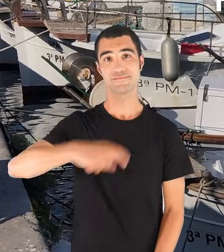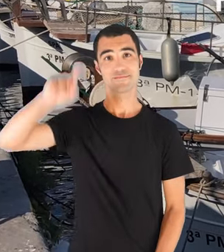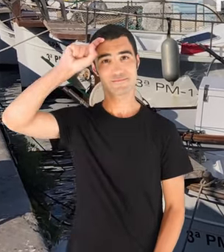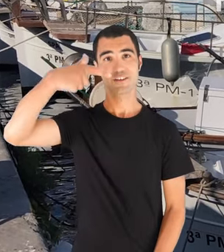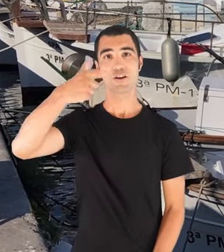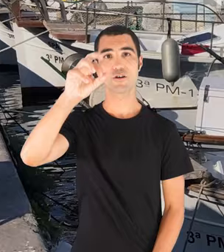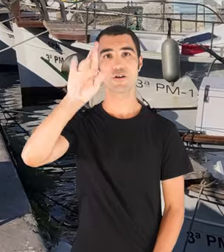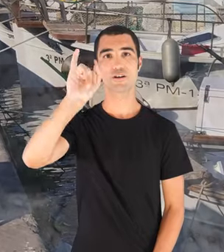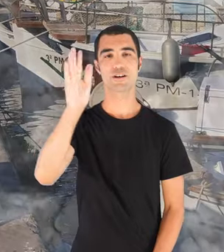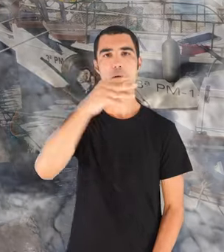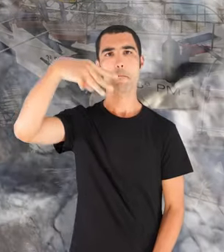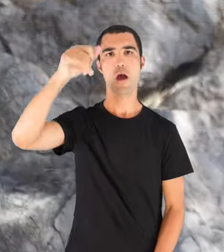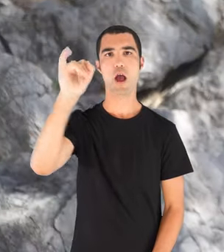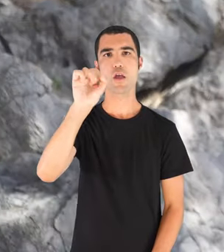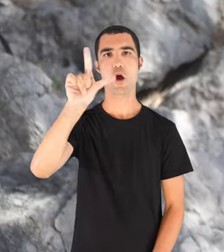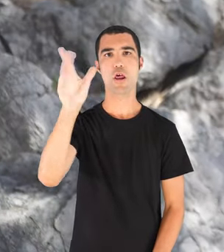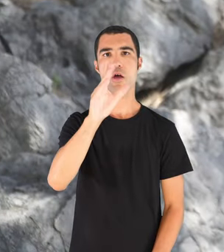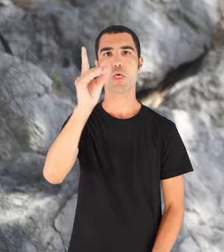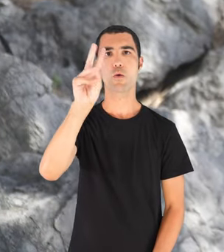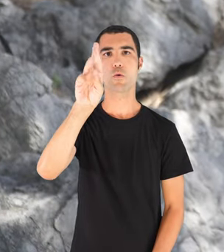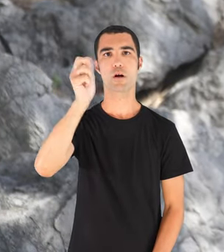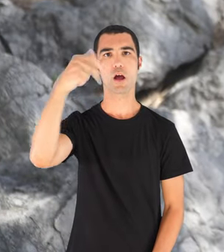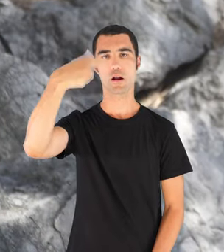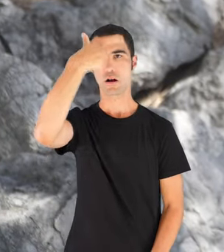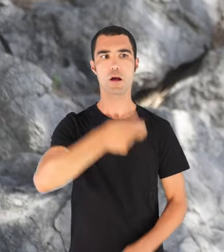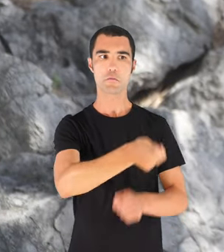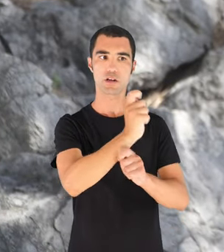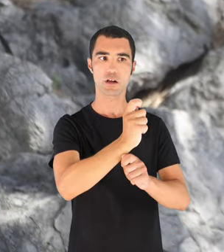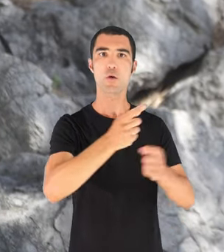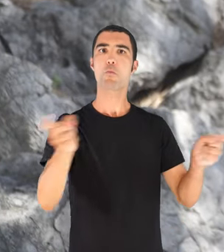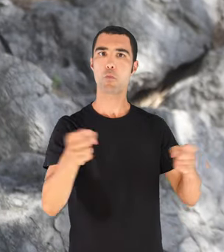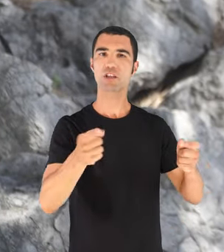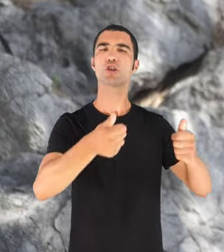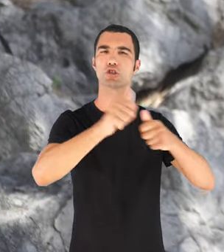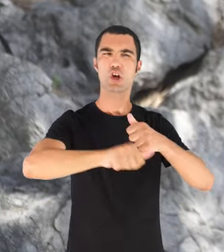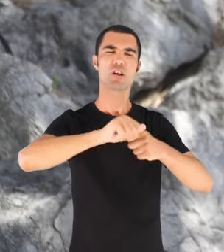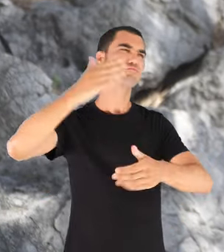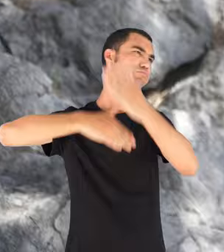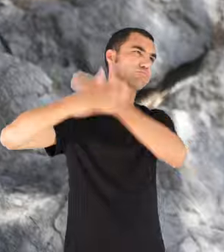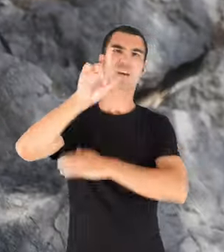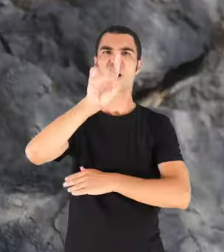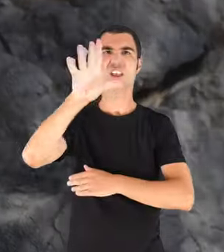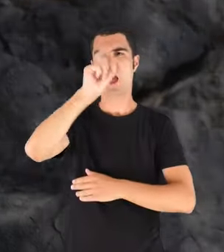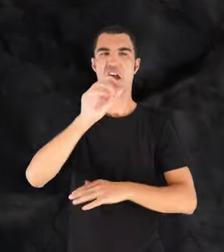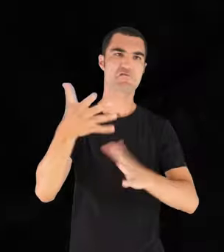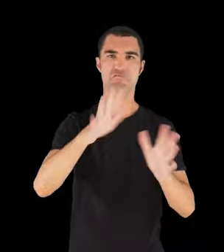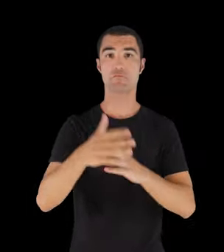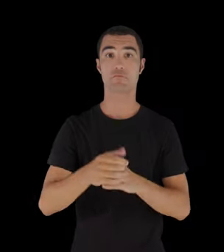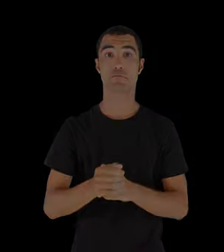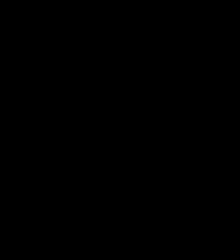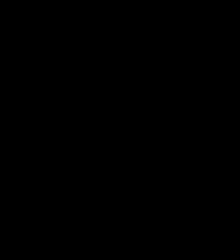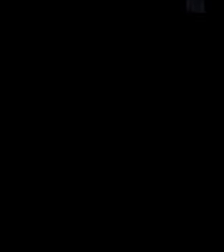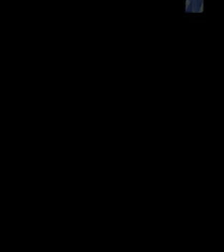Jo me n'en Gori Mahal Duran, sóc pescador en esport de Sóller des de fa prop de 15 anys.